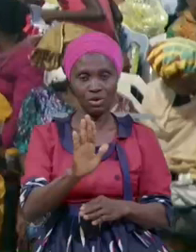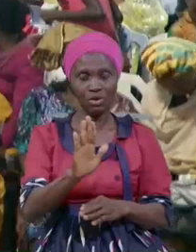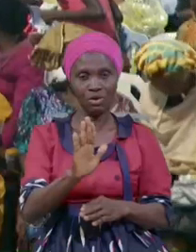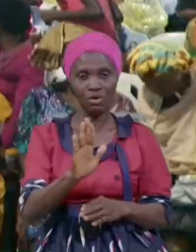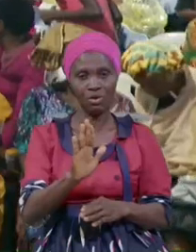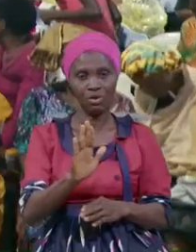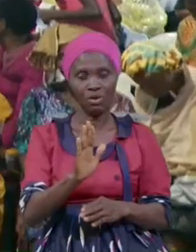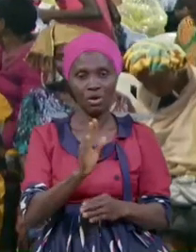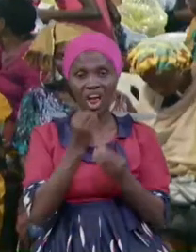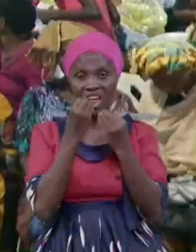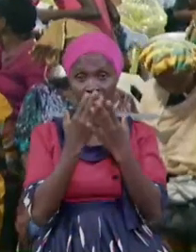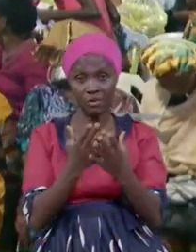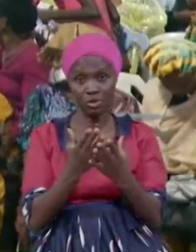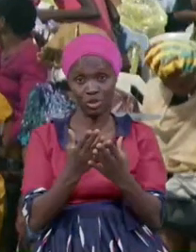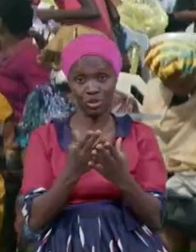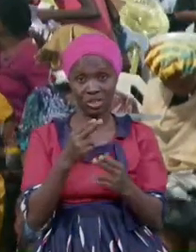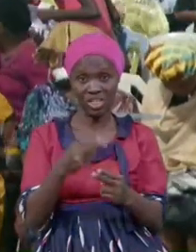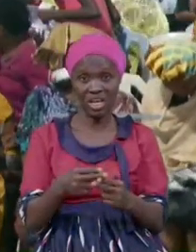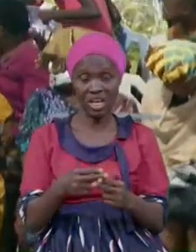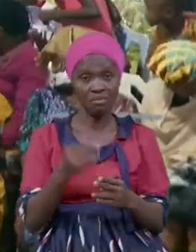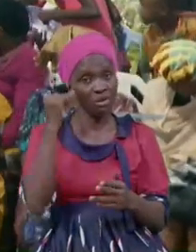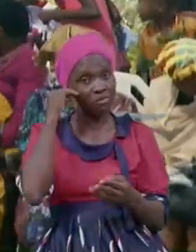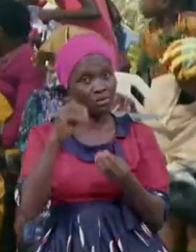Envoyez donc vos informations à ce numéro.